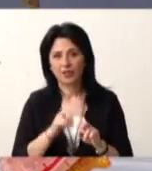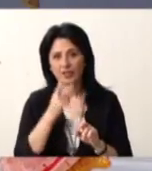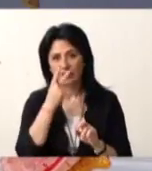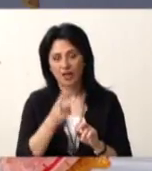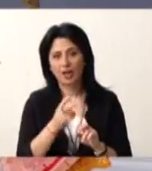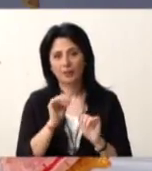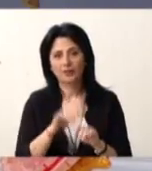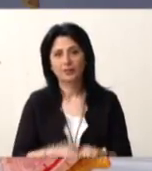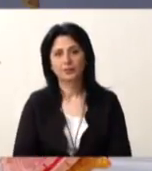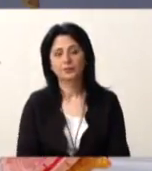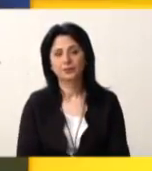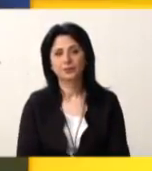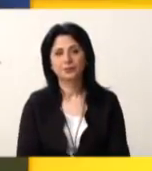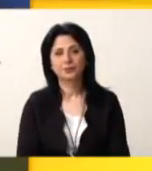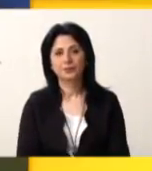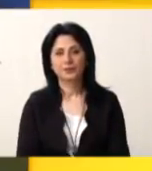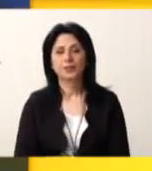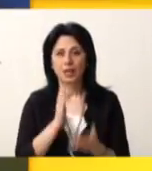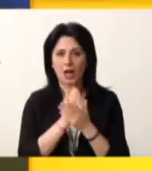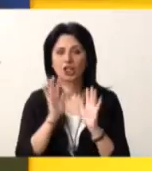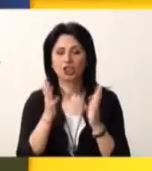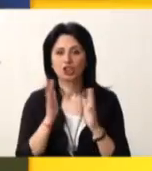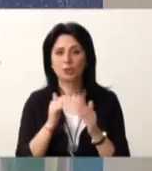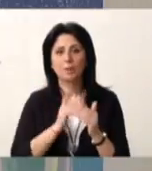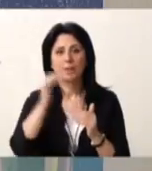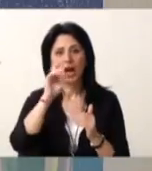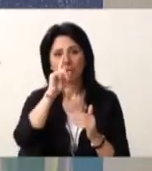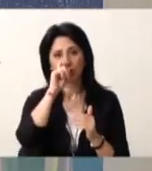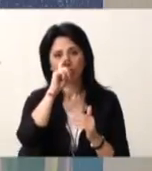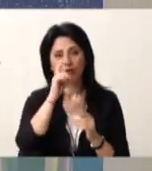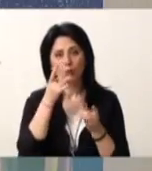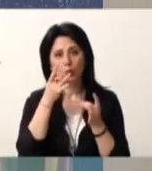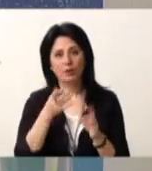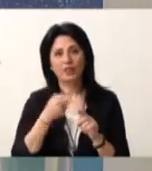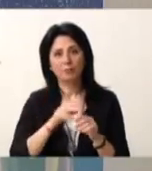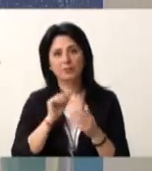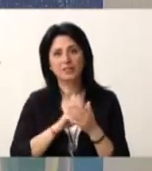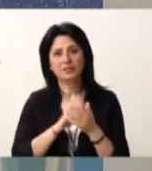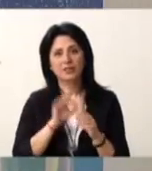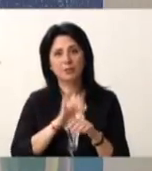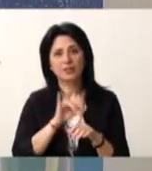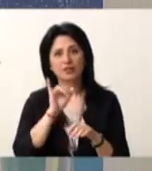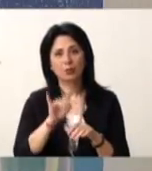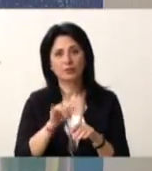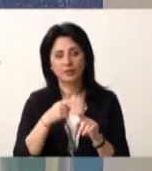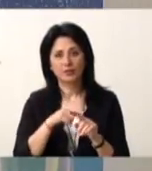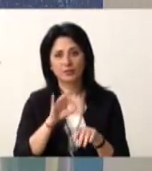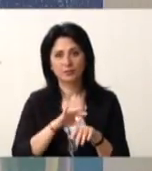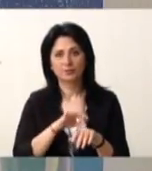დათვალიერებთ, ასევე კონტრასტით. თუმცა არის რიგი შემთხვევები, რომ მაღალი მჟავიანობა უბრალოდ იმის მიზეზი, რომ პაციენტს აქვს